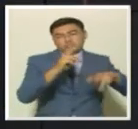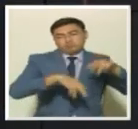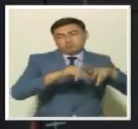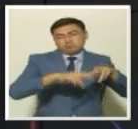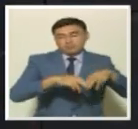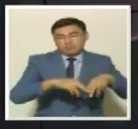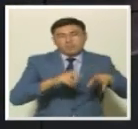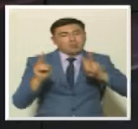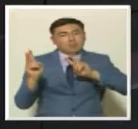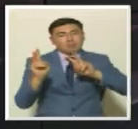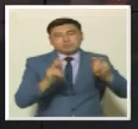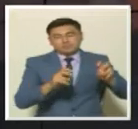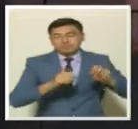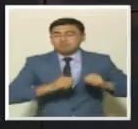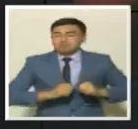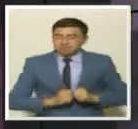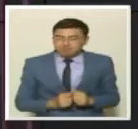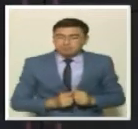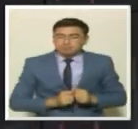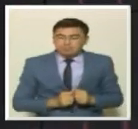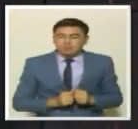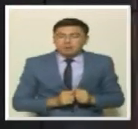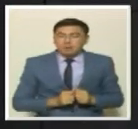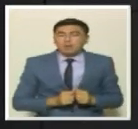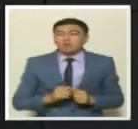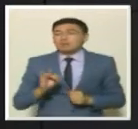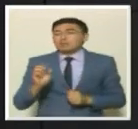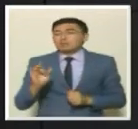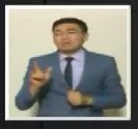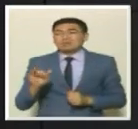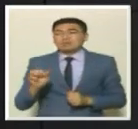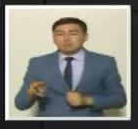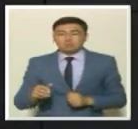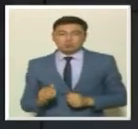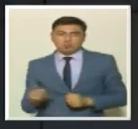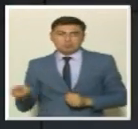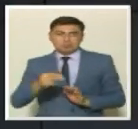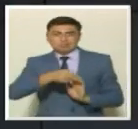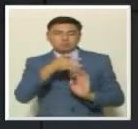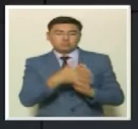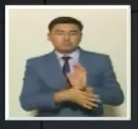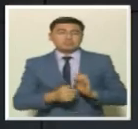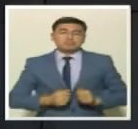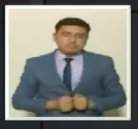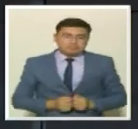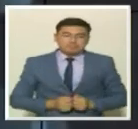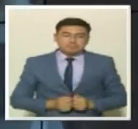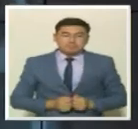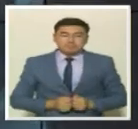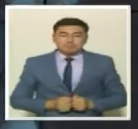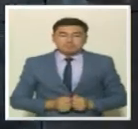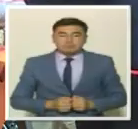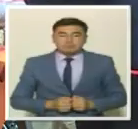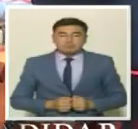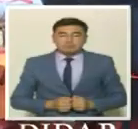компании «Нефтестройсервис», руководителем которой является Ибрагим Акдрашев. Подробнее о новом объекте в следующем сюжете.